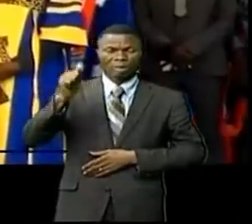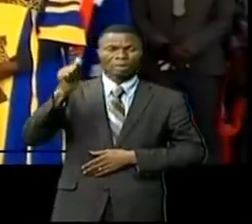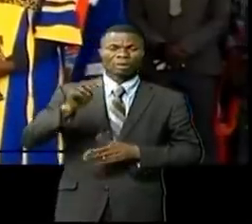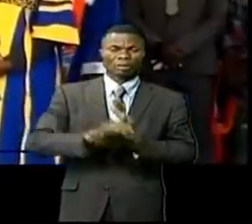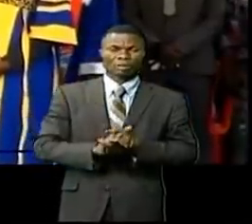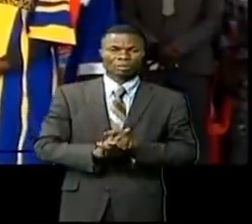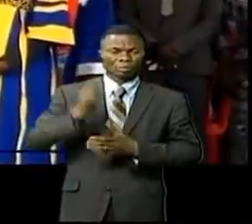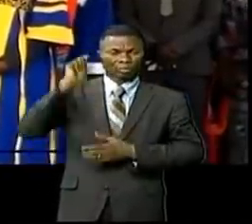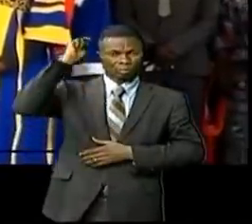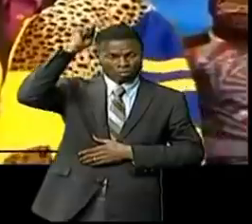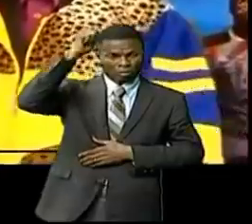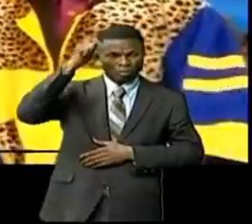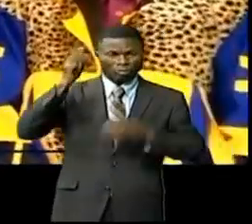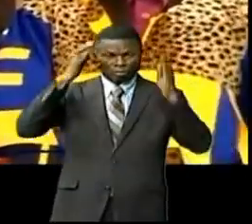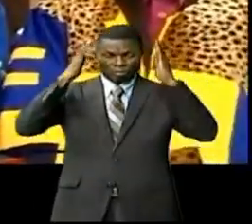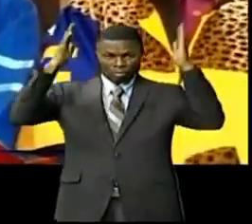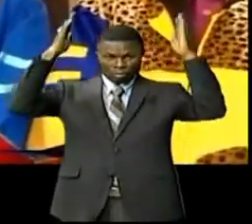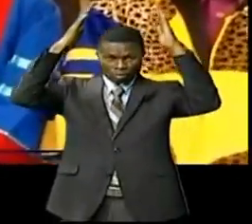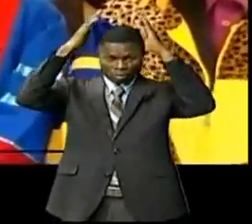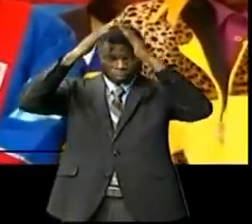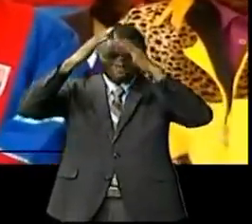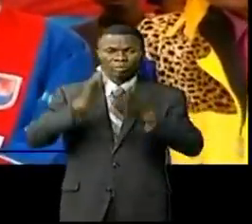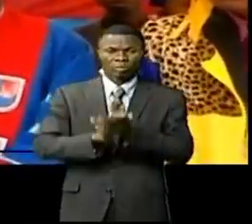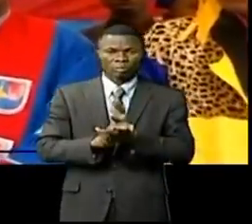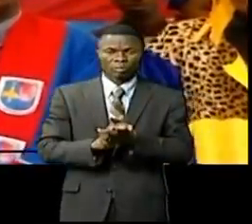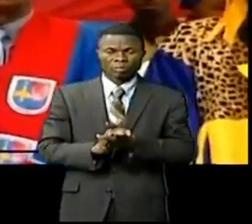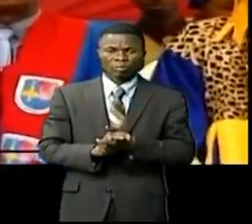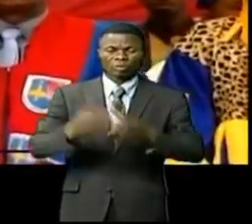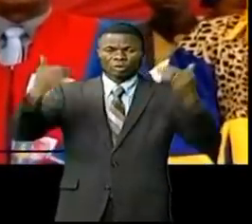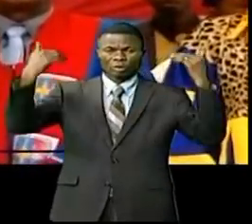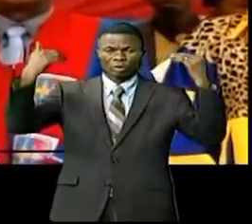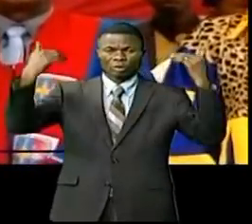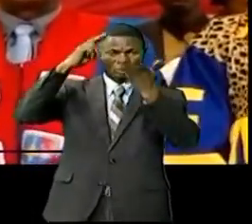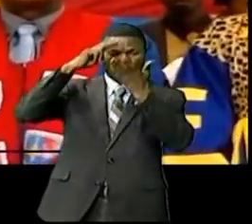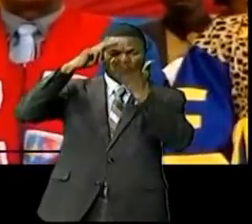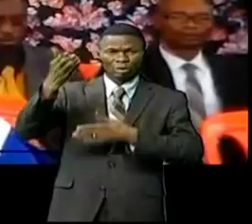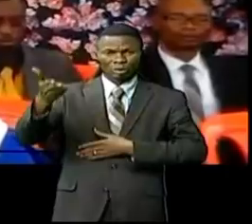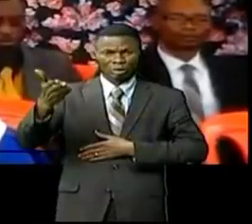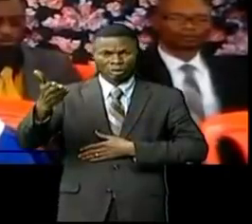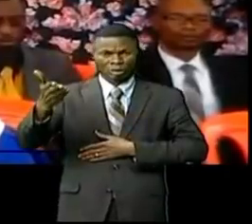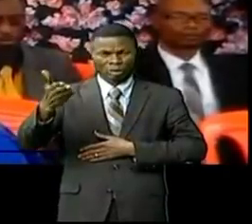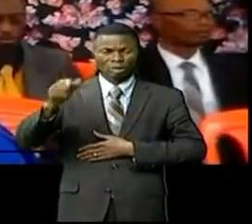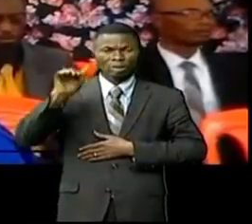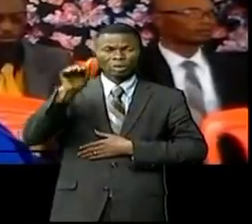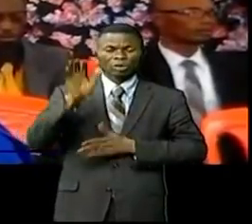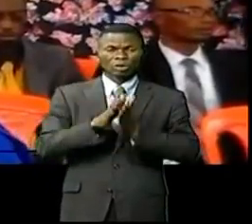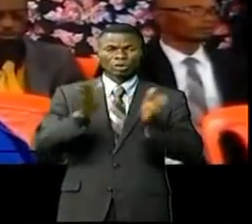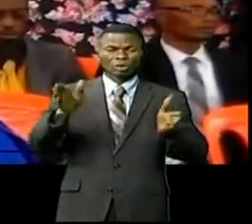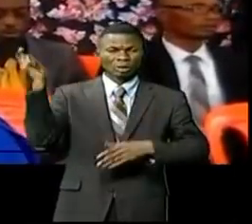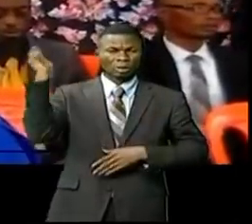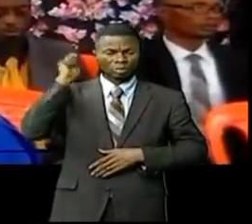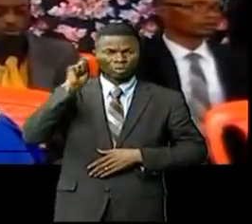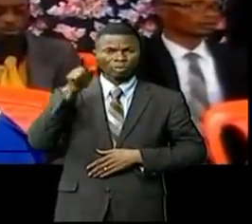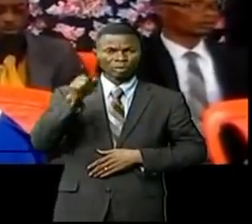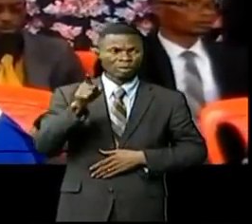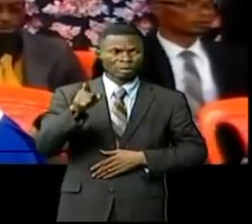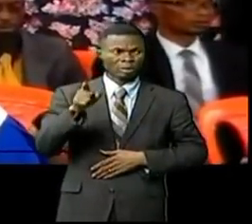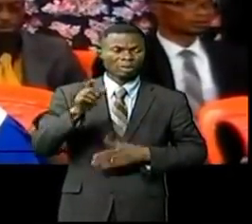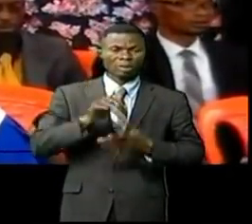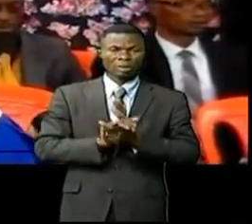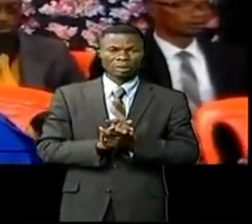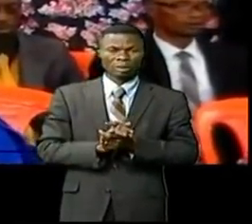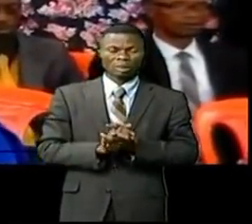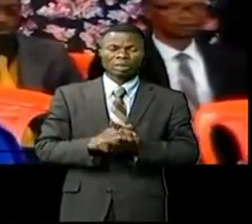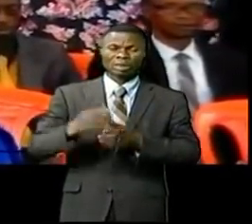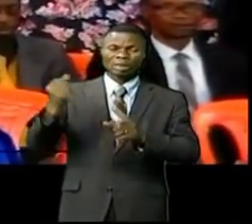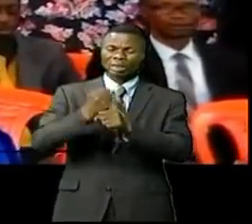Un atterrissage en douceur, comme l'a si bien dit le recteur de cet alma mater, le DG professeur Freddy Ngoengi. La tâche